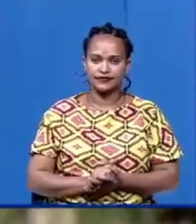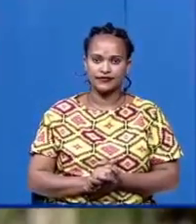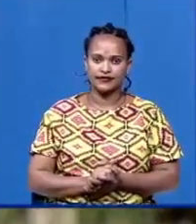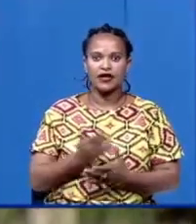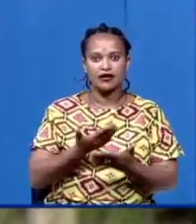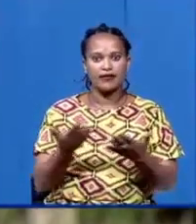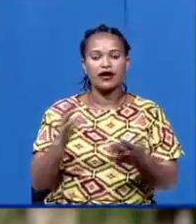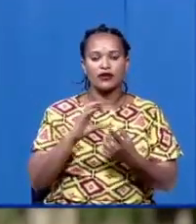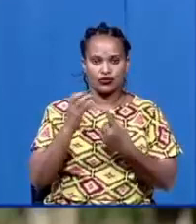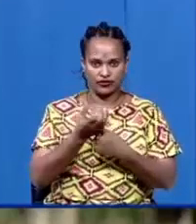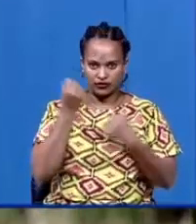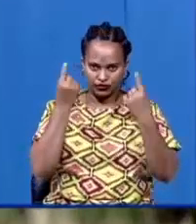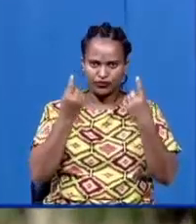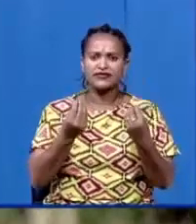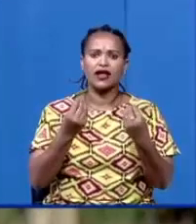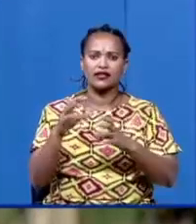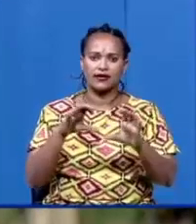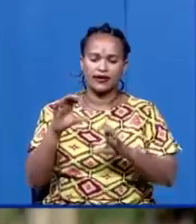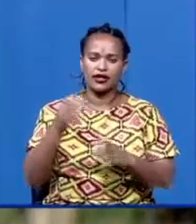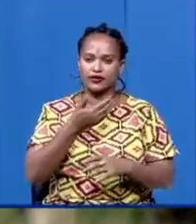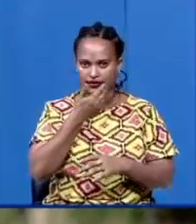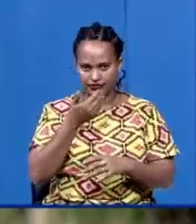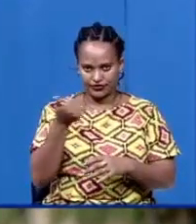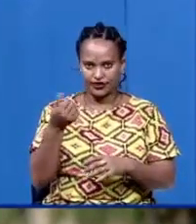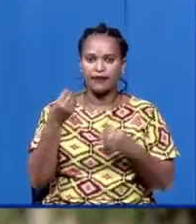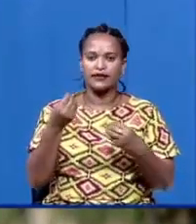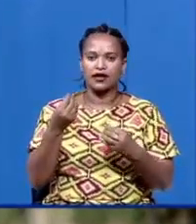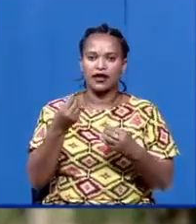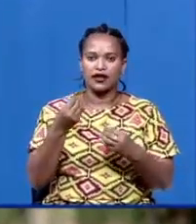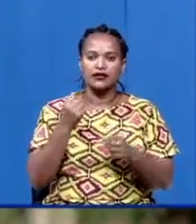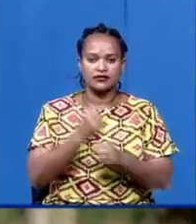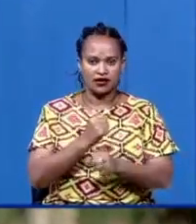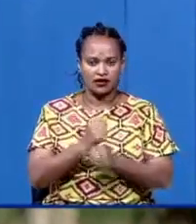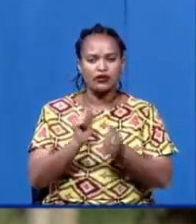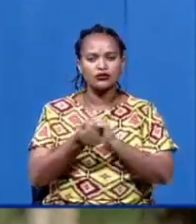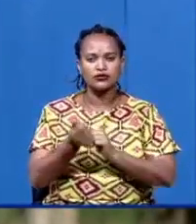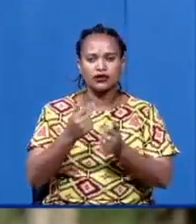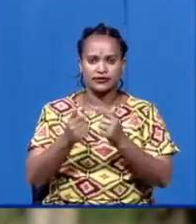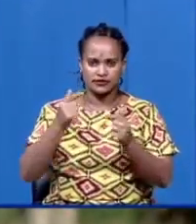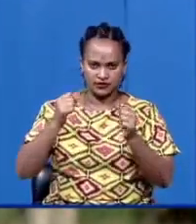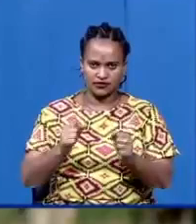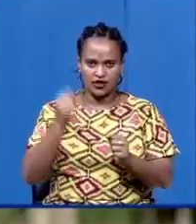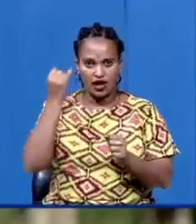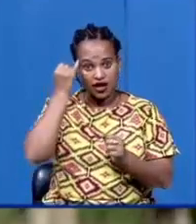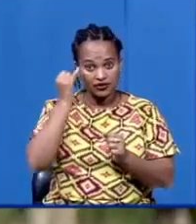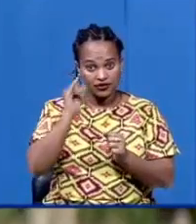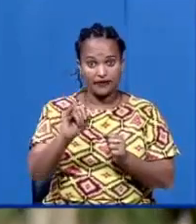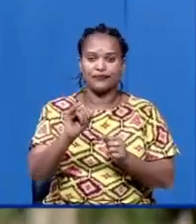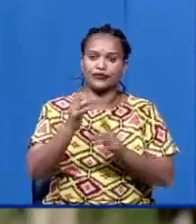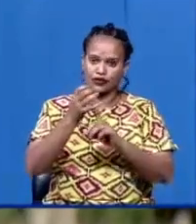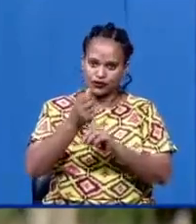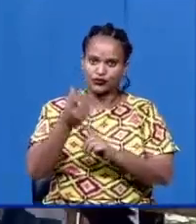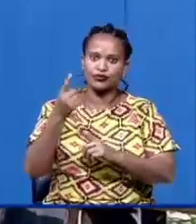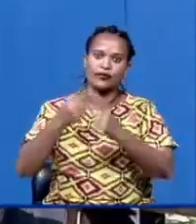نوارا وخوني تتردي ام تايتا غبر نايحش عم من تاي ايدنا تأتنا لو تكنا متس ليفل حساب كحزو